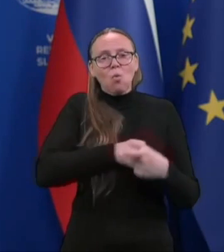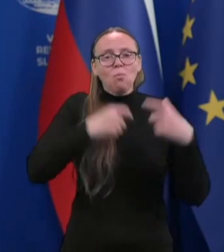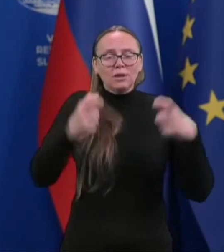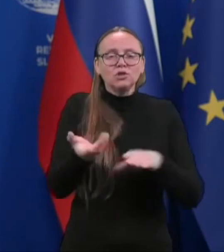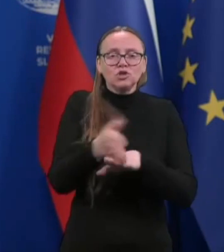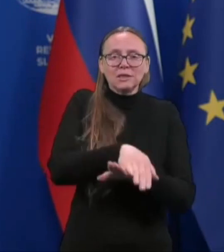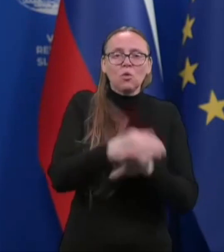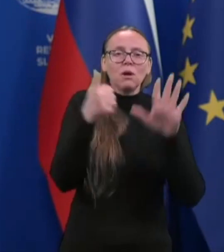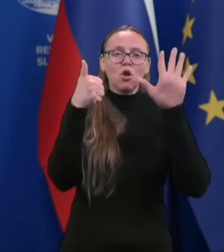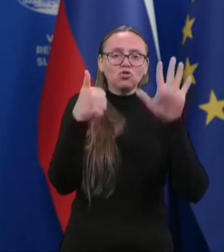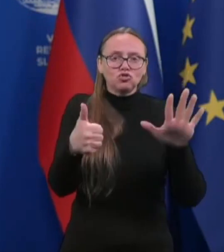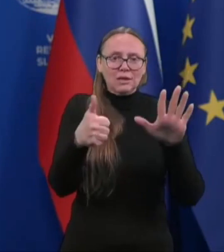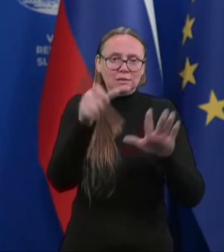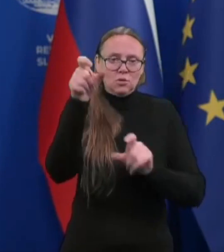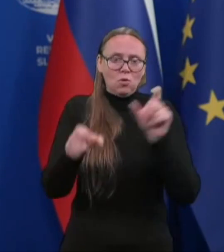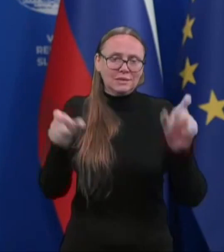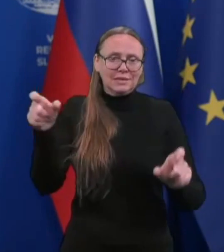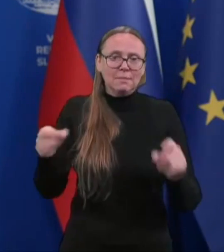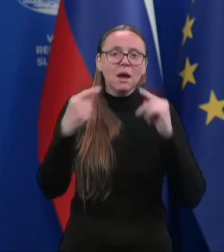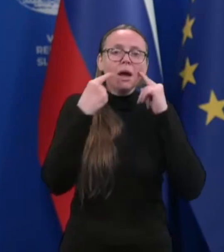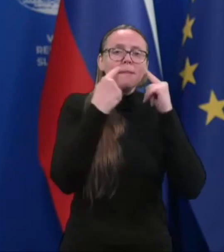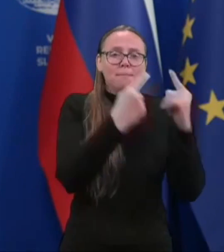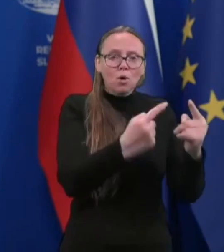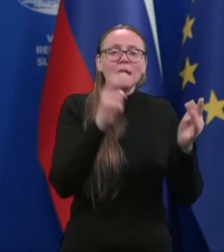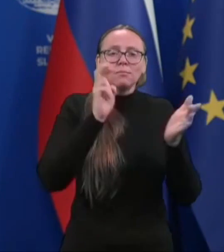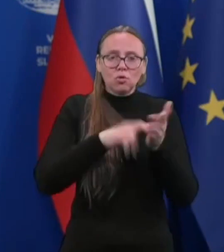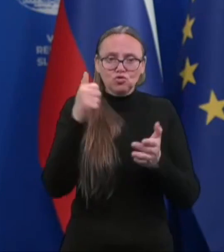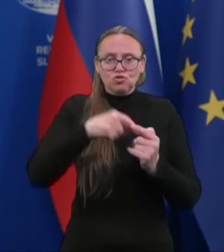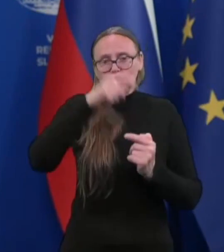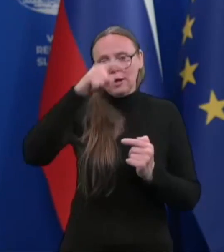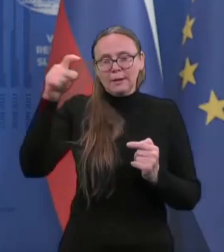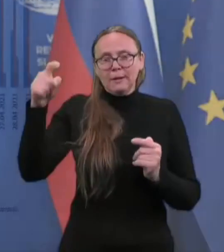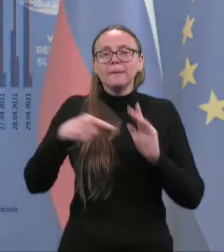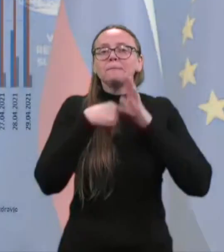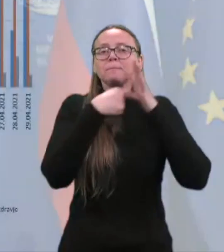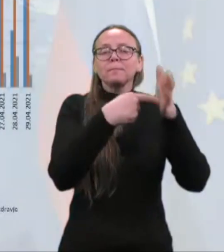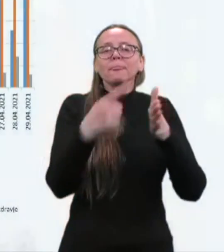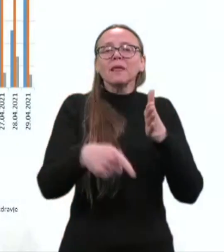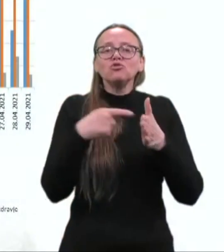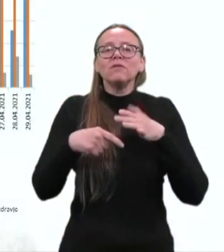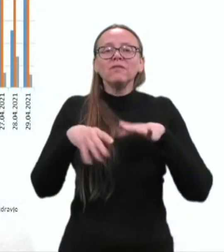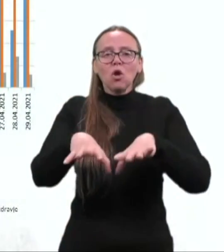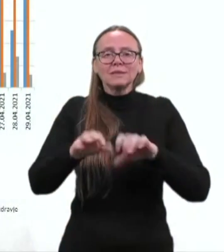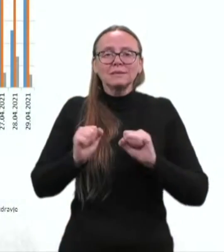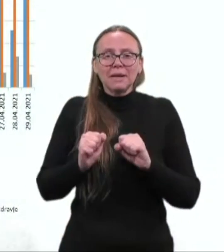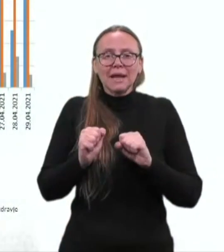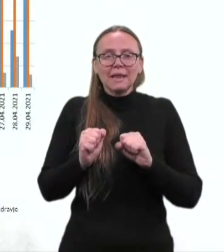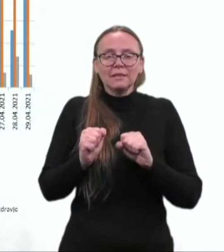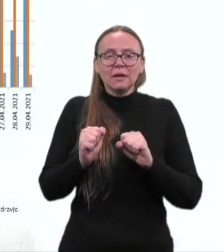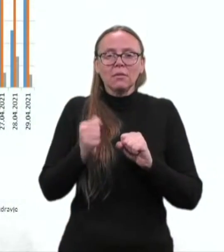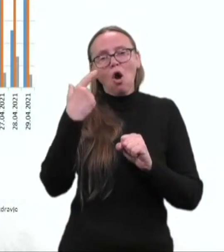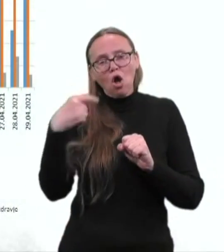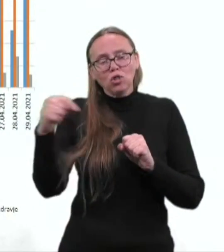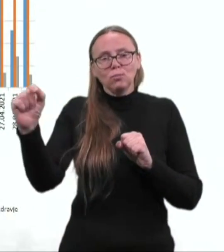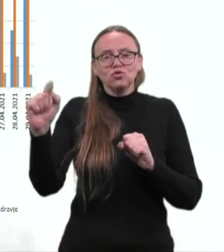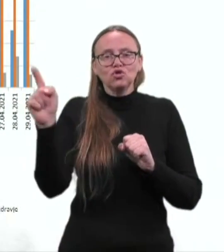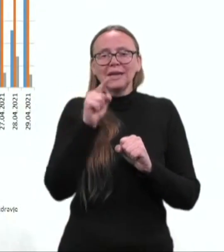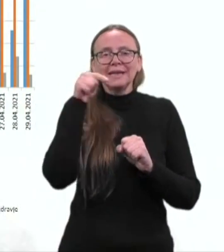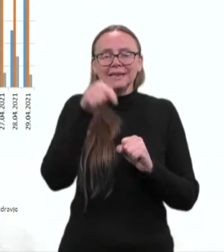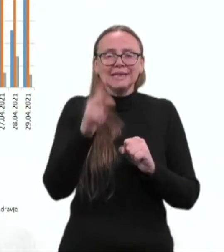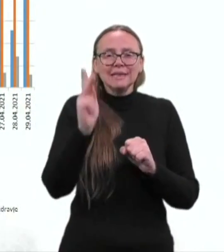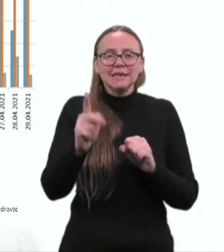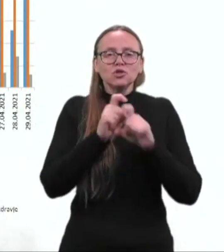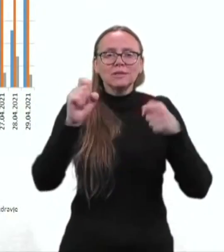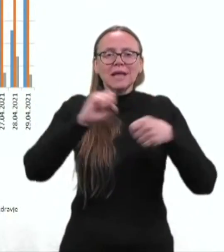umrlo 6 oseb. Poglejmo si naslednji graf, ki prikazuje število sprejetih, odpuščenih in pa tistih, ki so